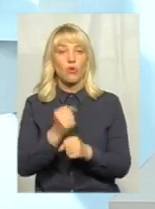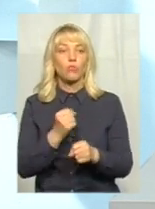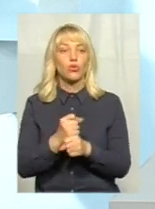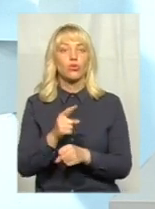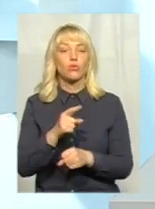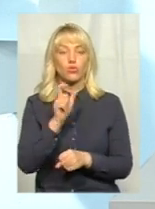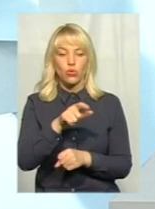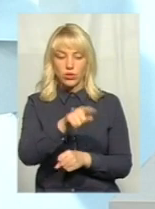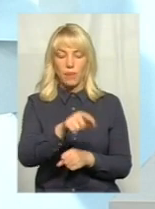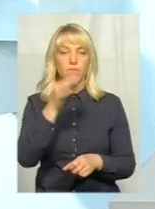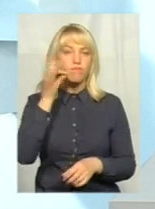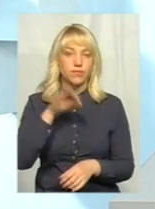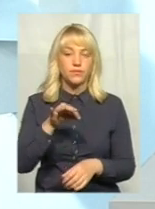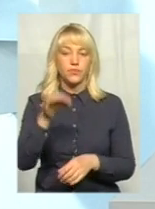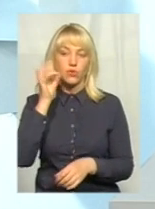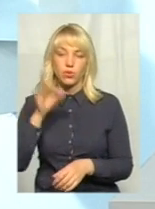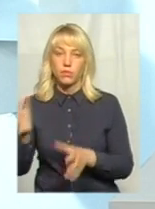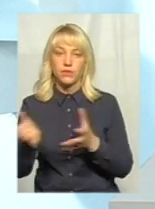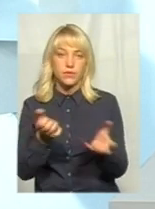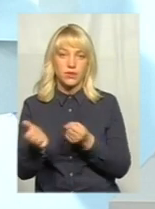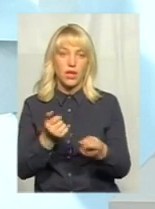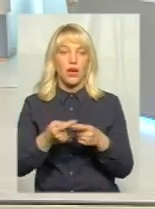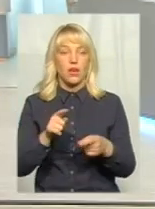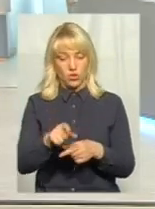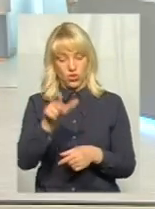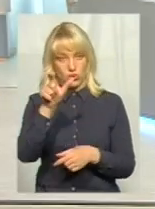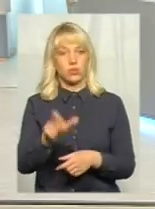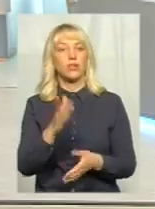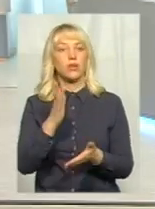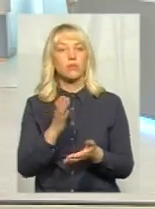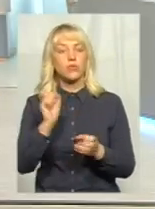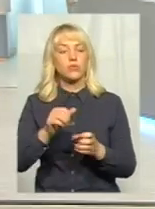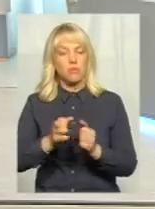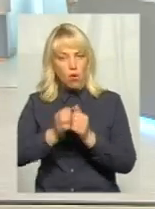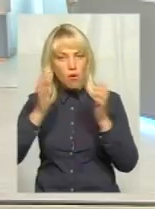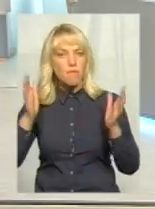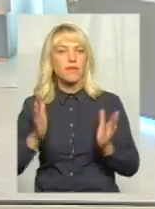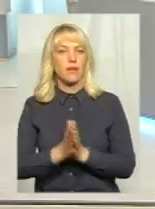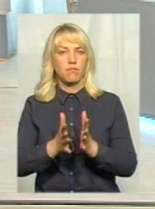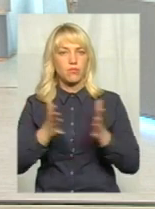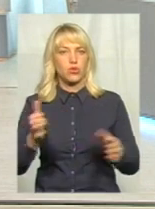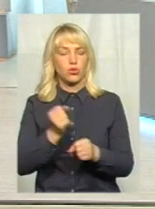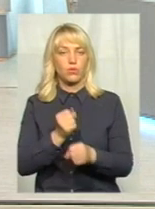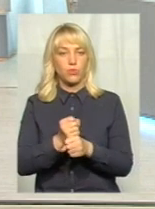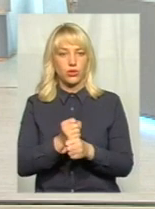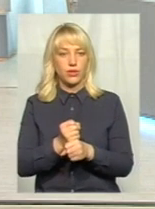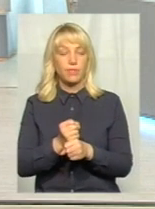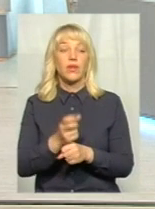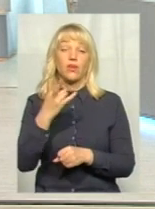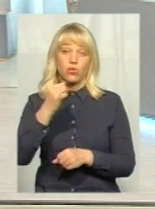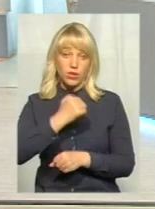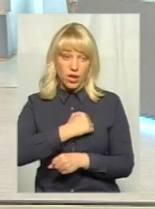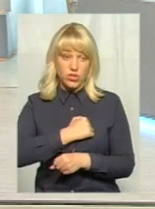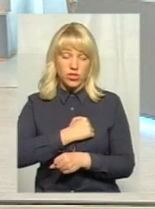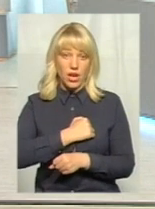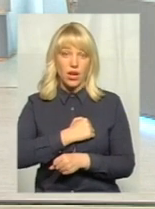десь попрацювавши, набрались певного досвіду, і він може вже більш об'ємніший участок роботи виконувати. Але, на жаль,